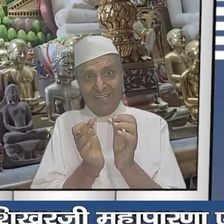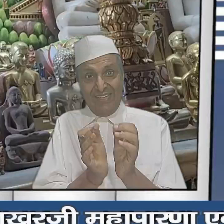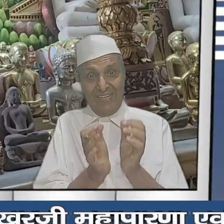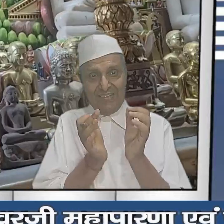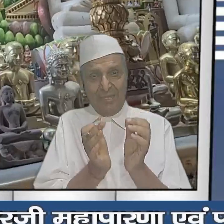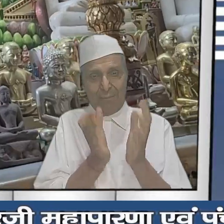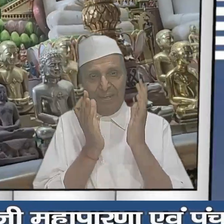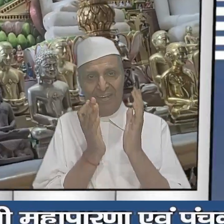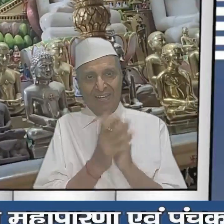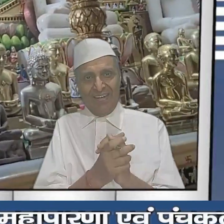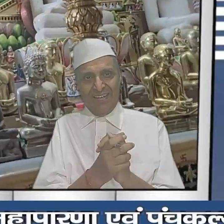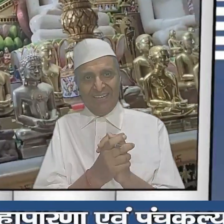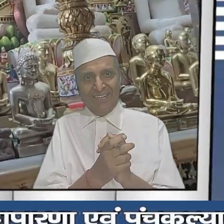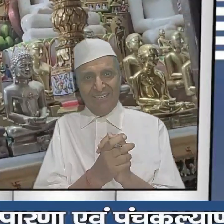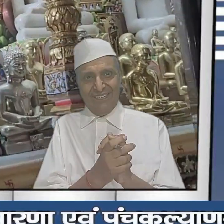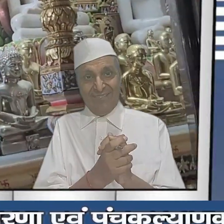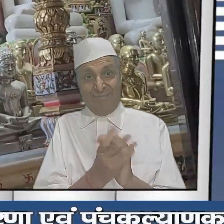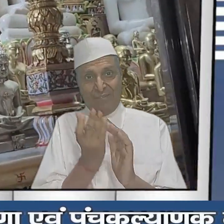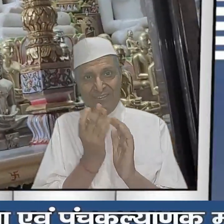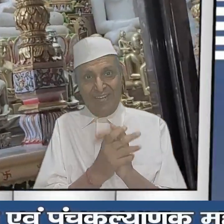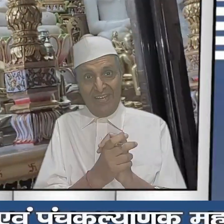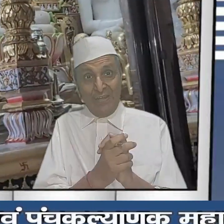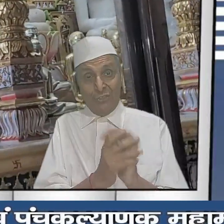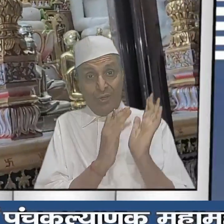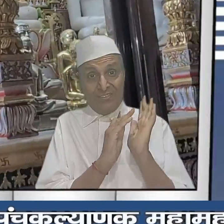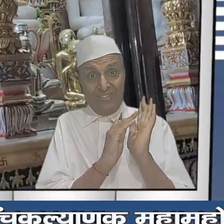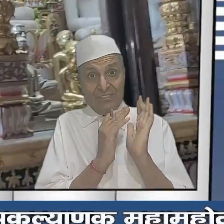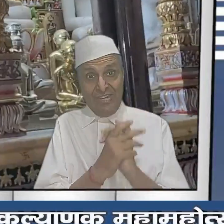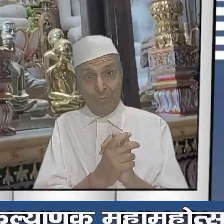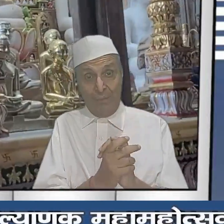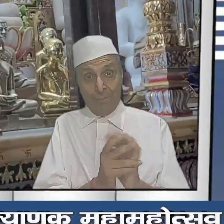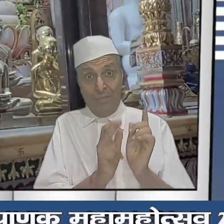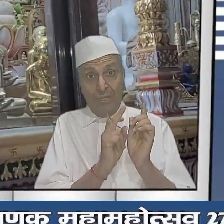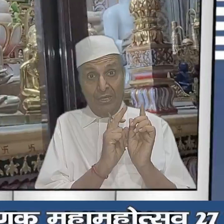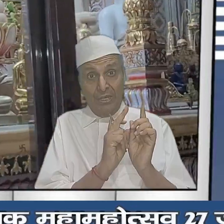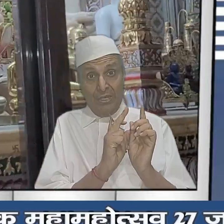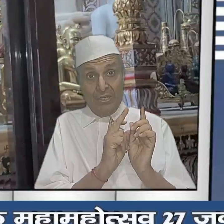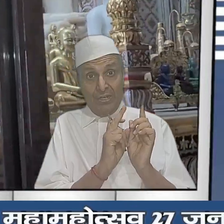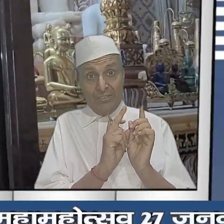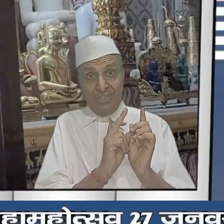जिनका आज है तप कल्याणक। पावन धराए 84,000 वर्ष की आयु थी,